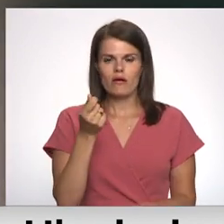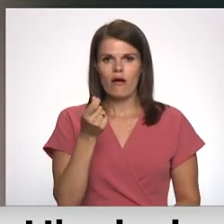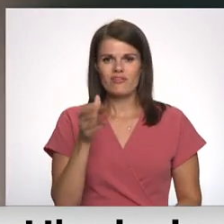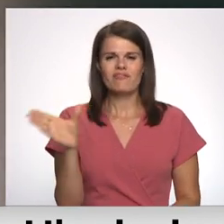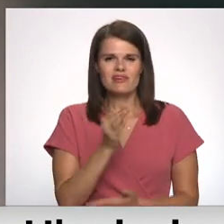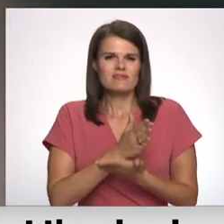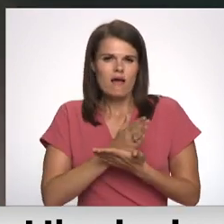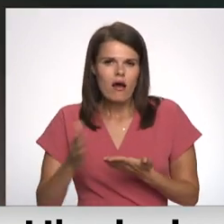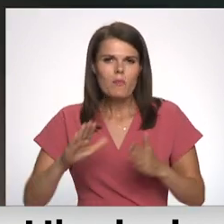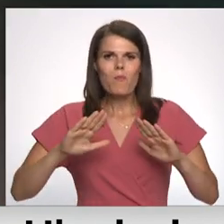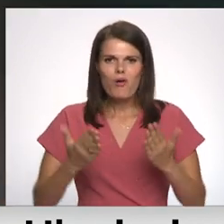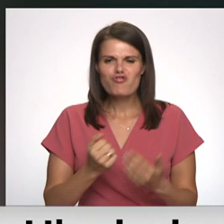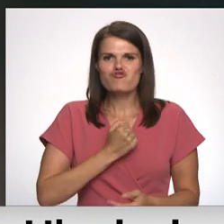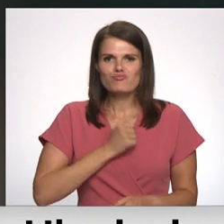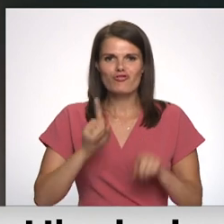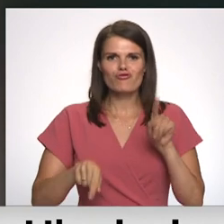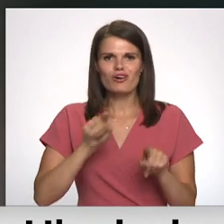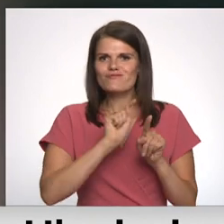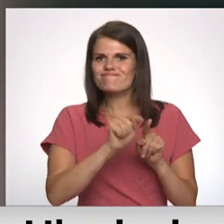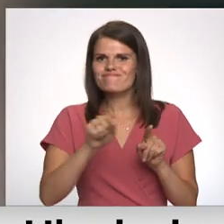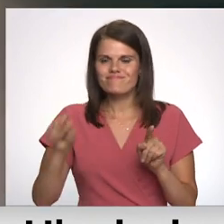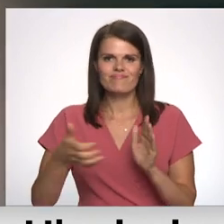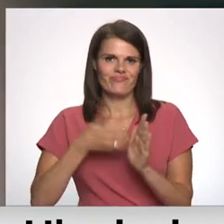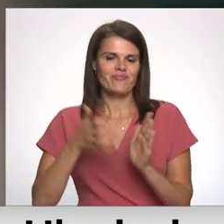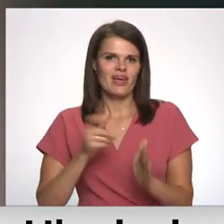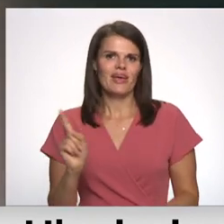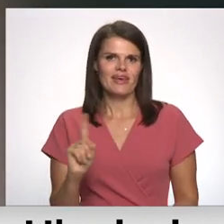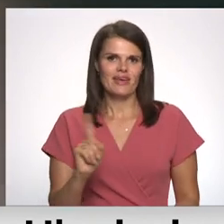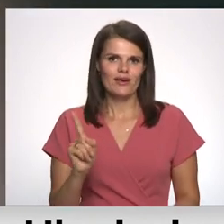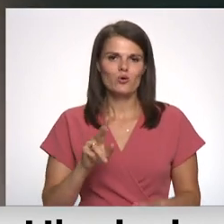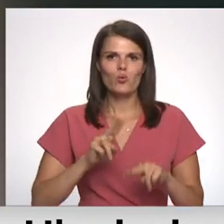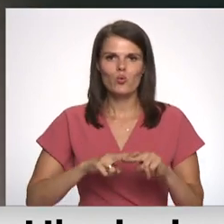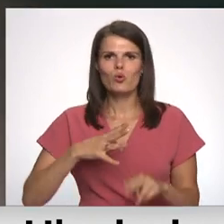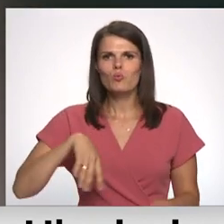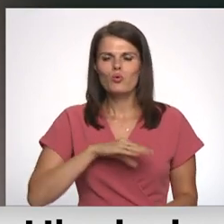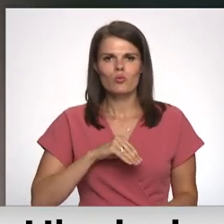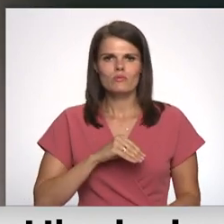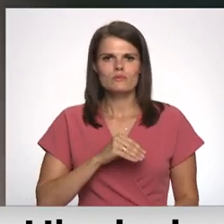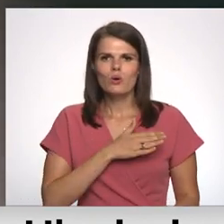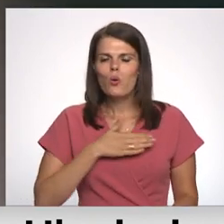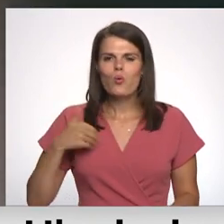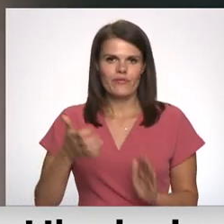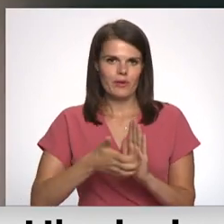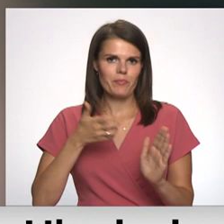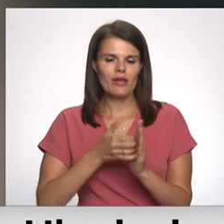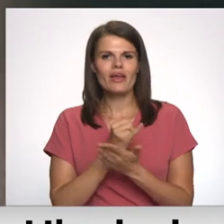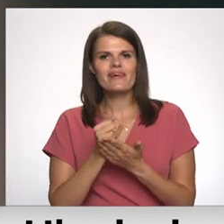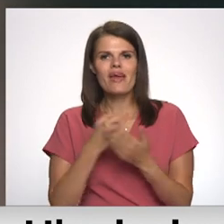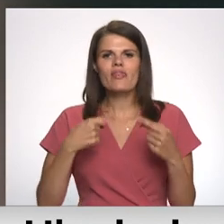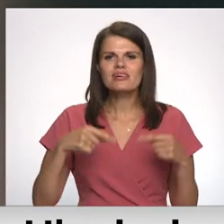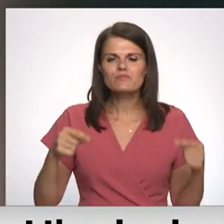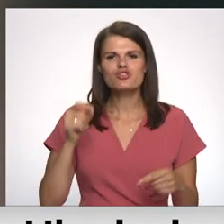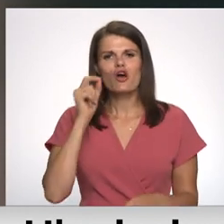ir kārtībā, bet diemžēl ir pāris pozīcijas, kas mums tiešām ļoti pietrūkst. Un mums ļoti pietrūkst higiēnas preces, tas ir gan sieviešu,